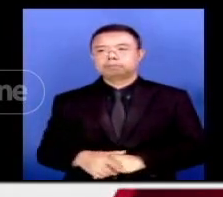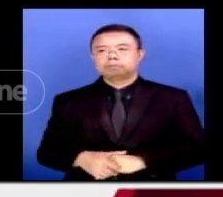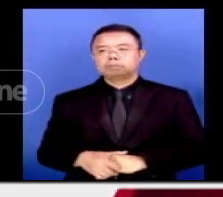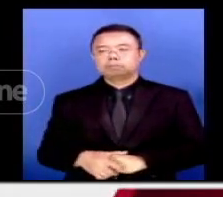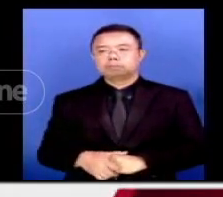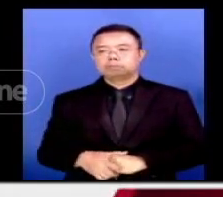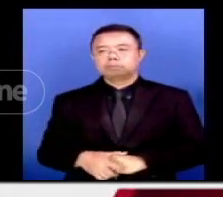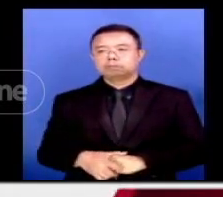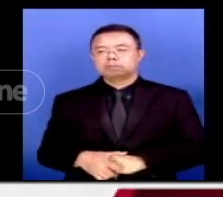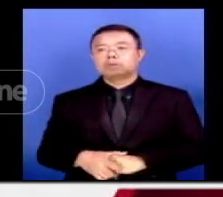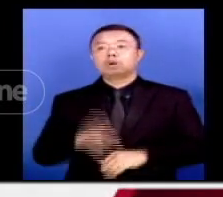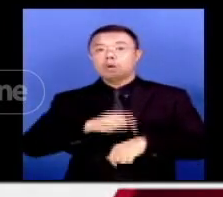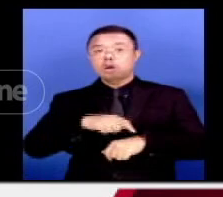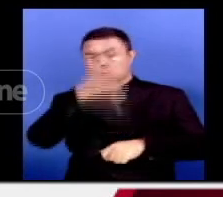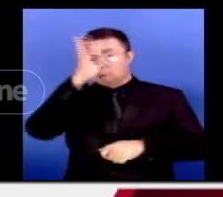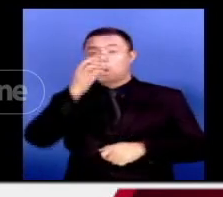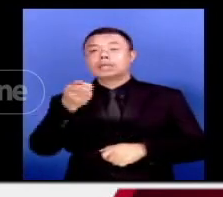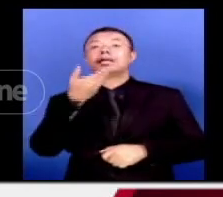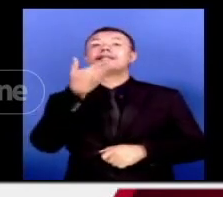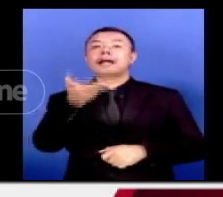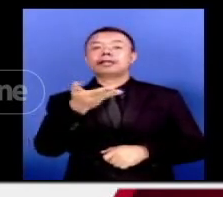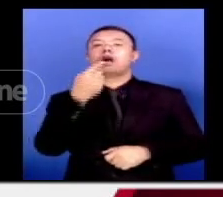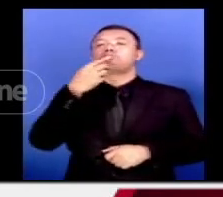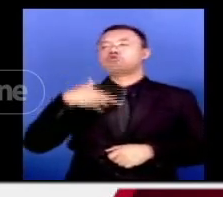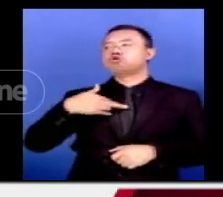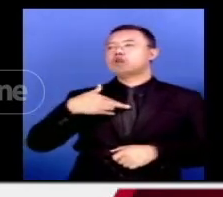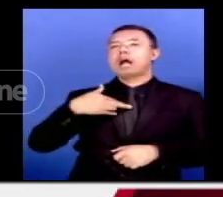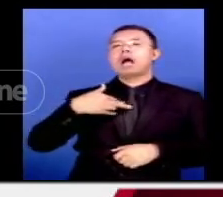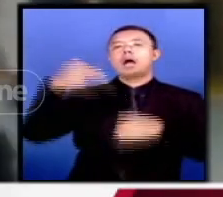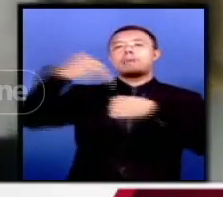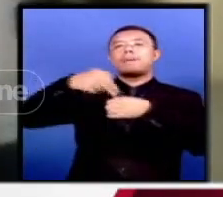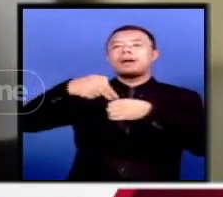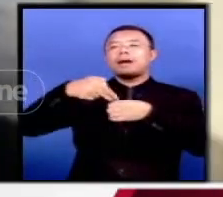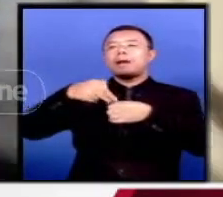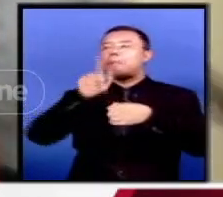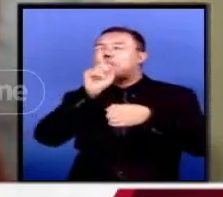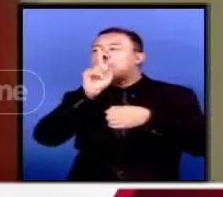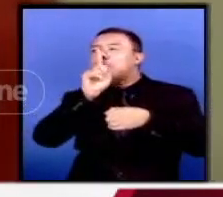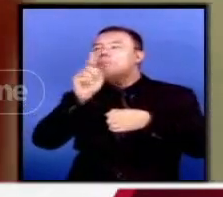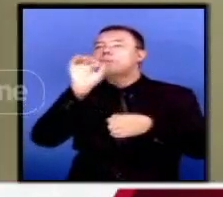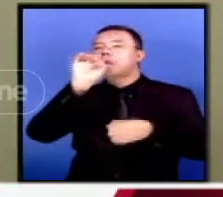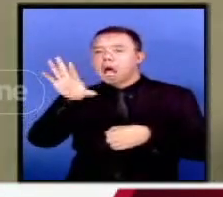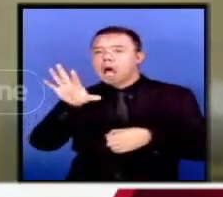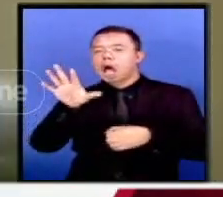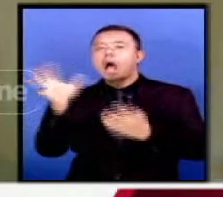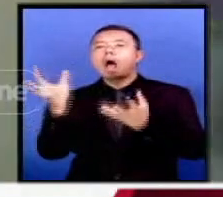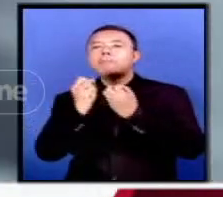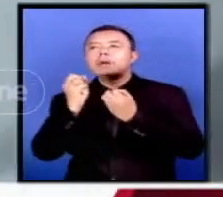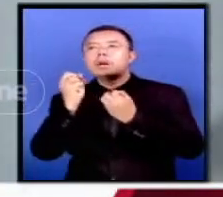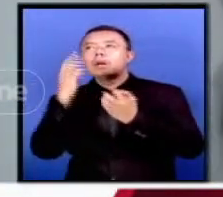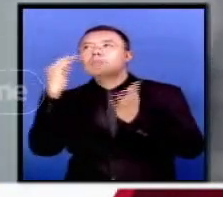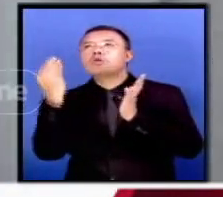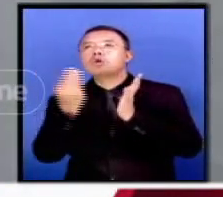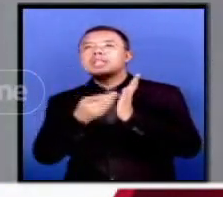Cepat dulu, Om. Di hadapan polisi, pemilik BBM subsidi ilegal ini mengaku mendapatkan barang bukti jenis